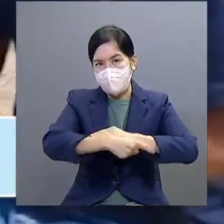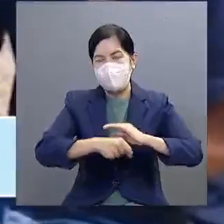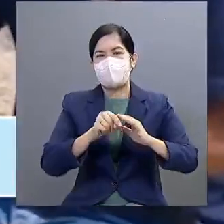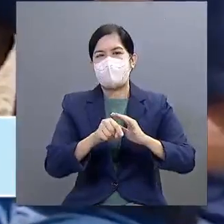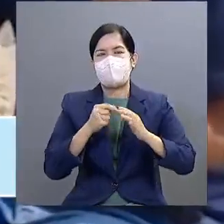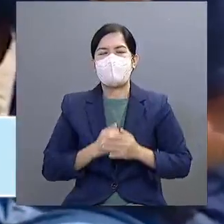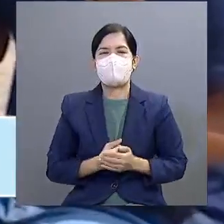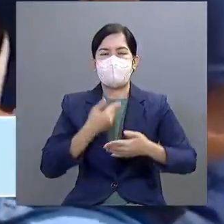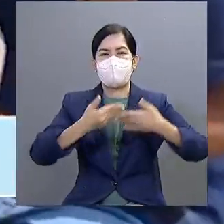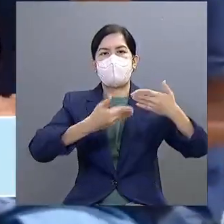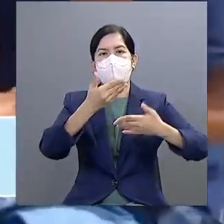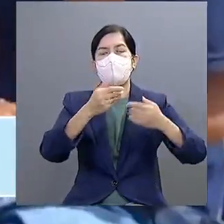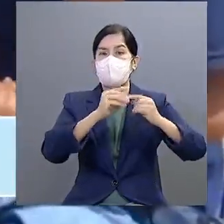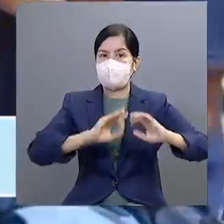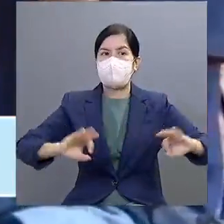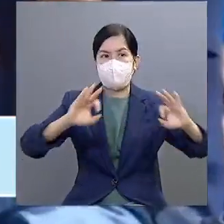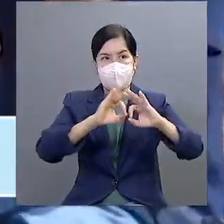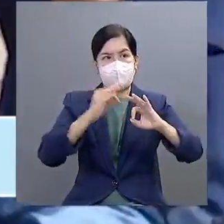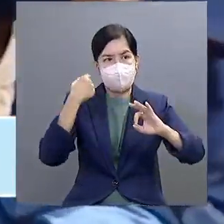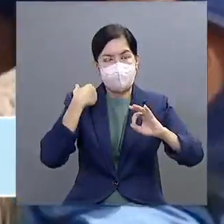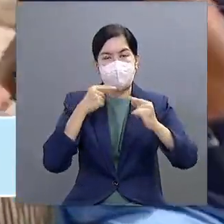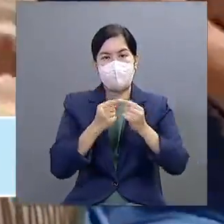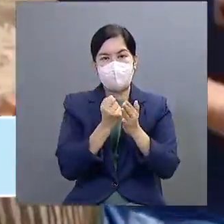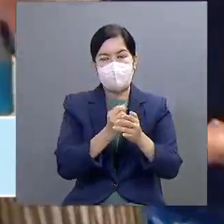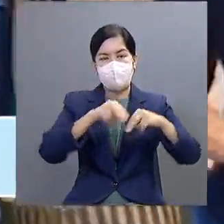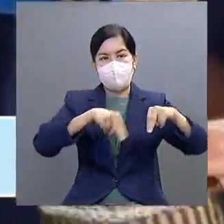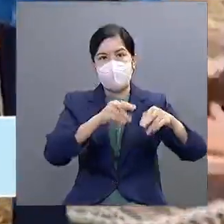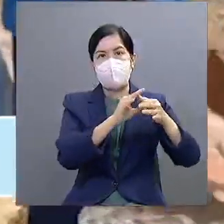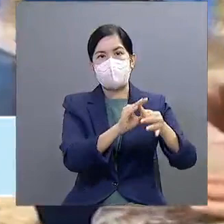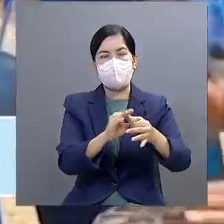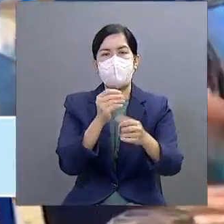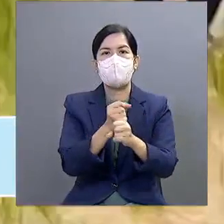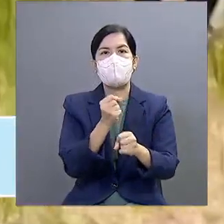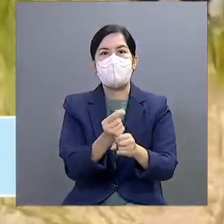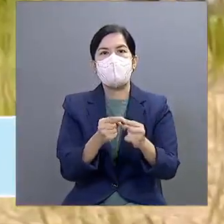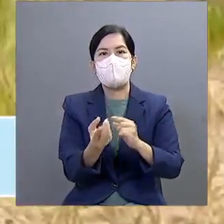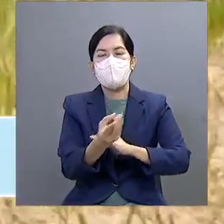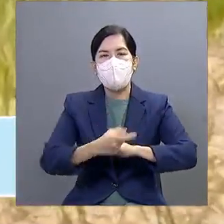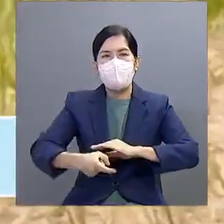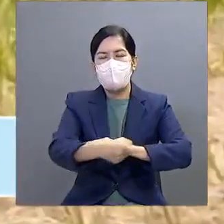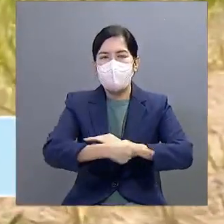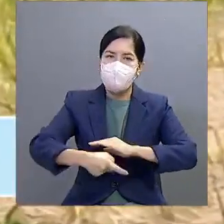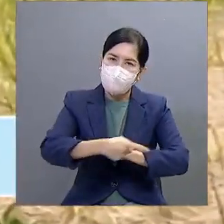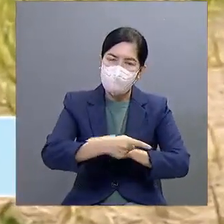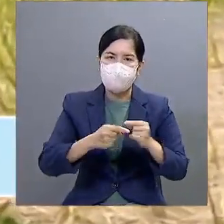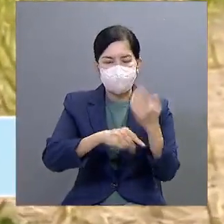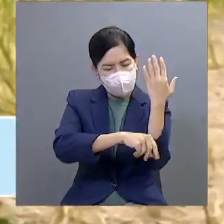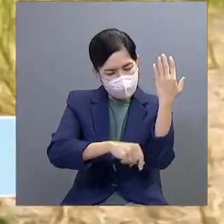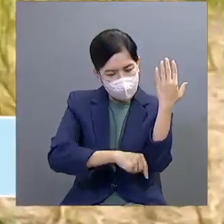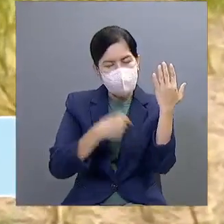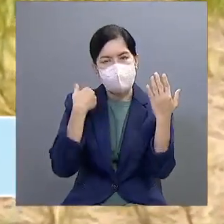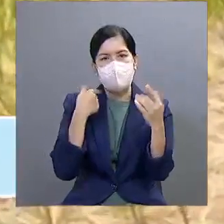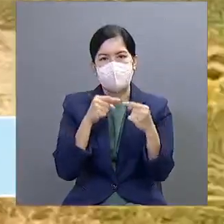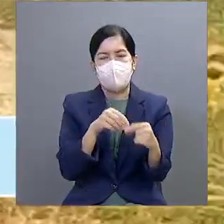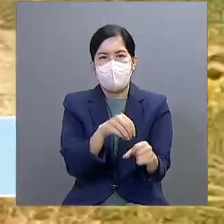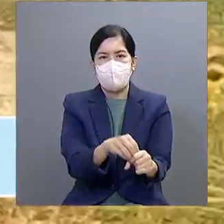นุรักษ์ประเพณีที่เก่าแก่ของหมู่บ้านในเรื่องของการลงแขกดำนาปลูกข้าวเกี่ยวข้าวเพื่อไม่ให้ที่จะสูญหายไปแล้วก็ถือว่า